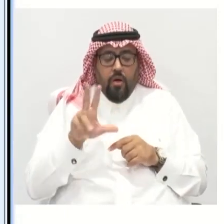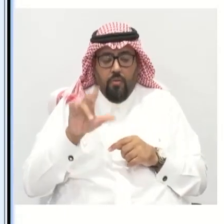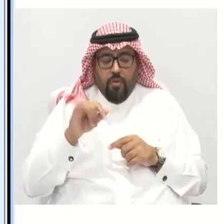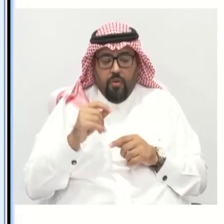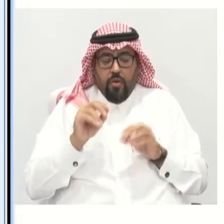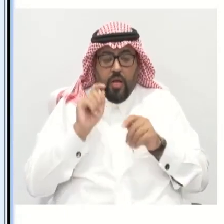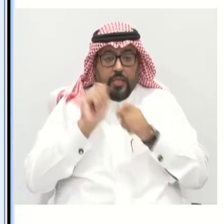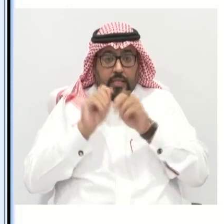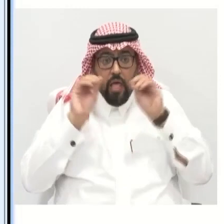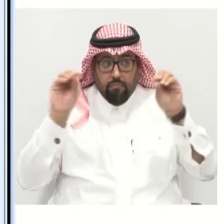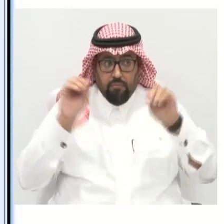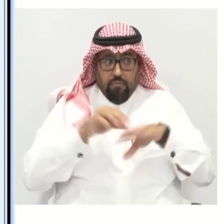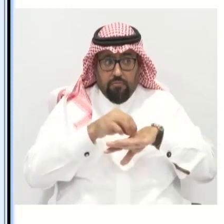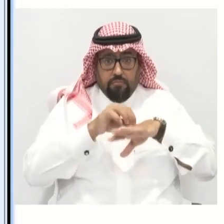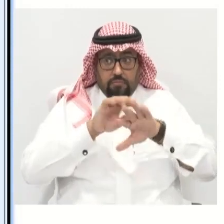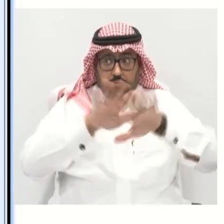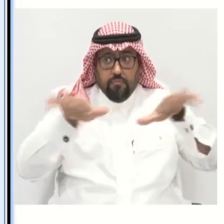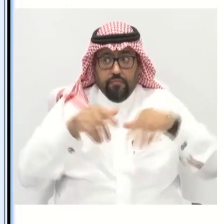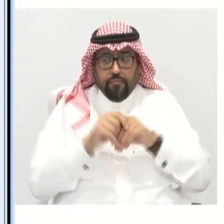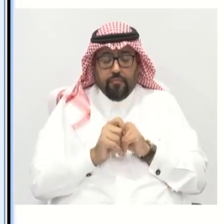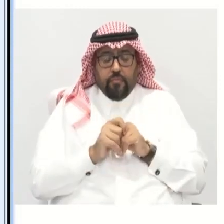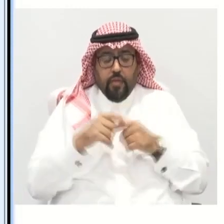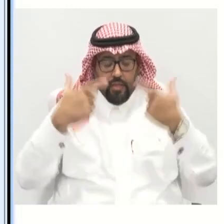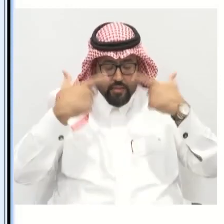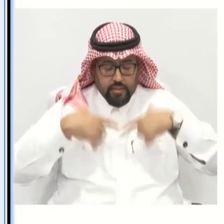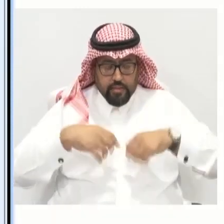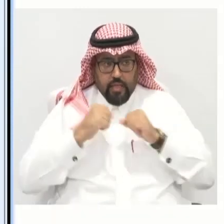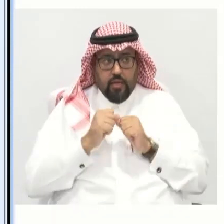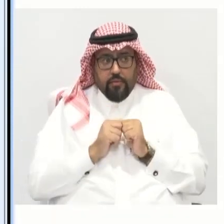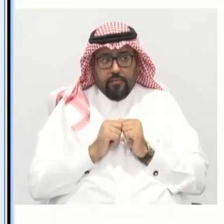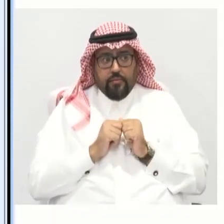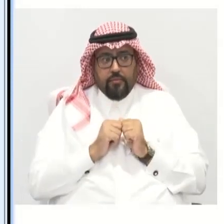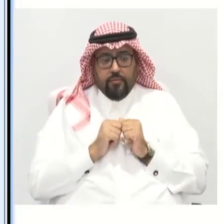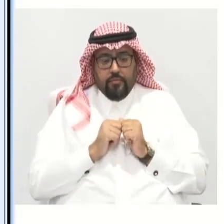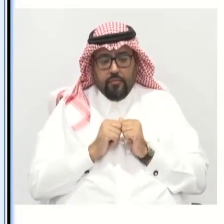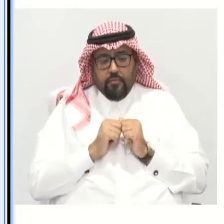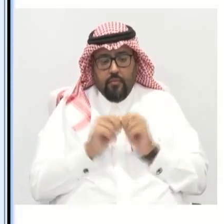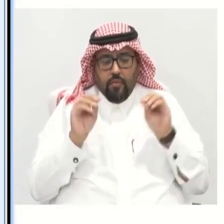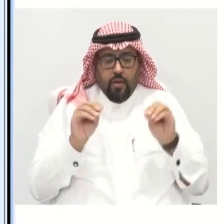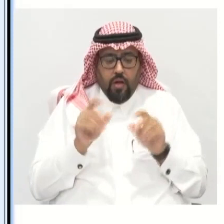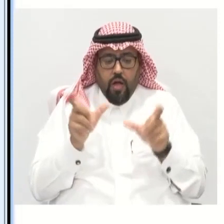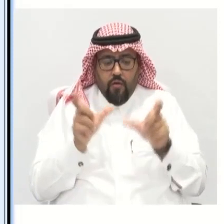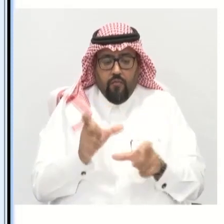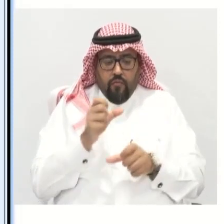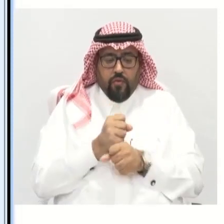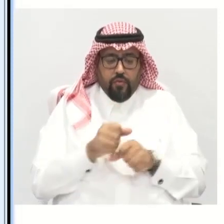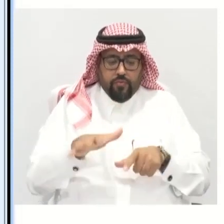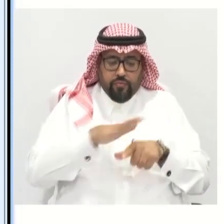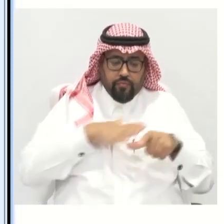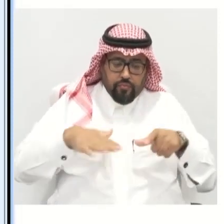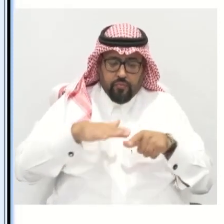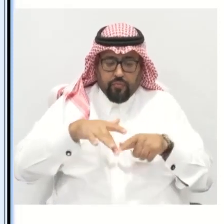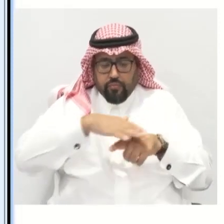وتوعيه المواطنين باخطار على الصحه والوطن تتولى حمايه حدود الوطن